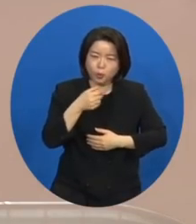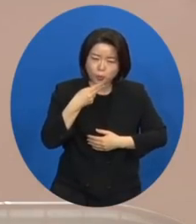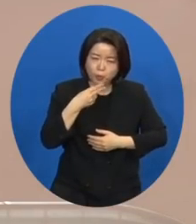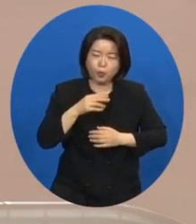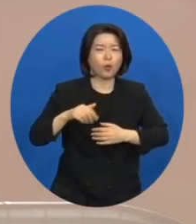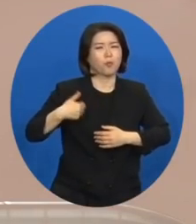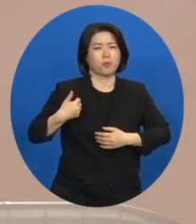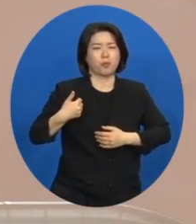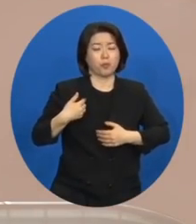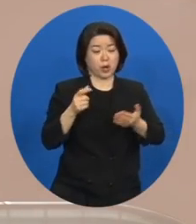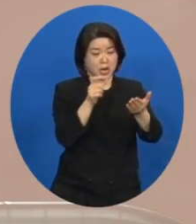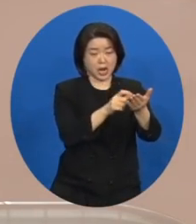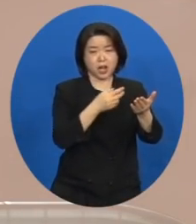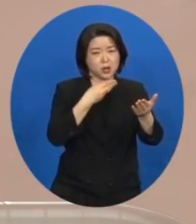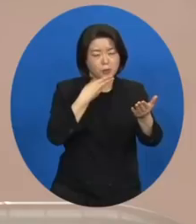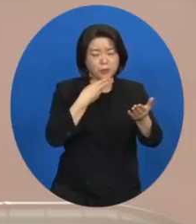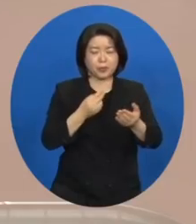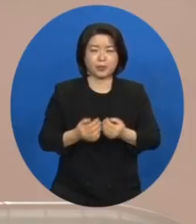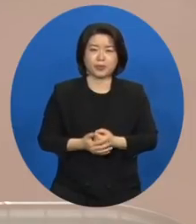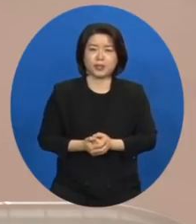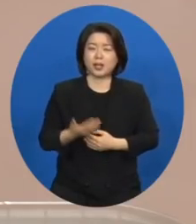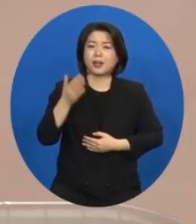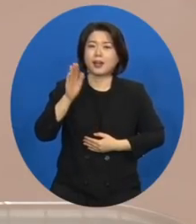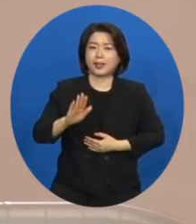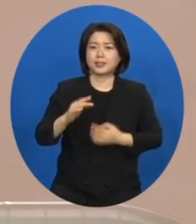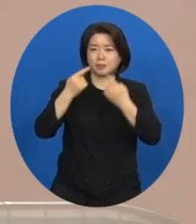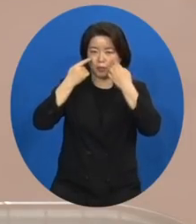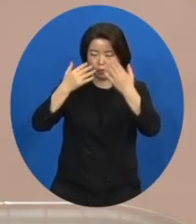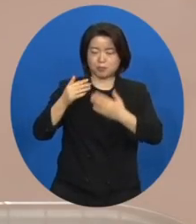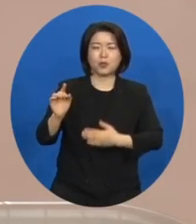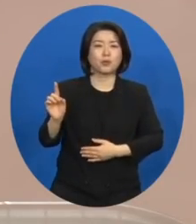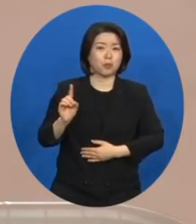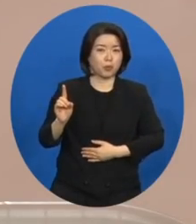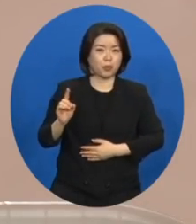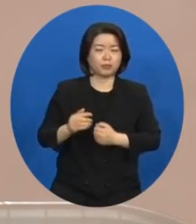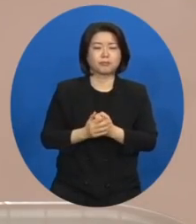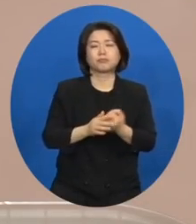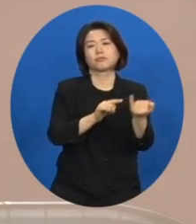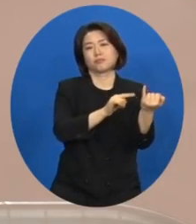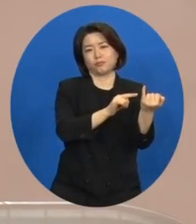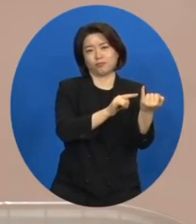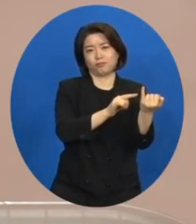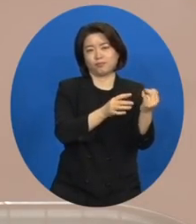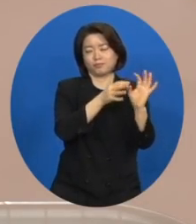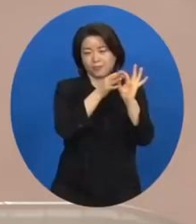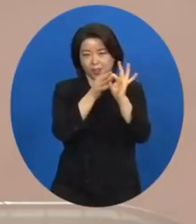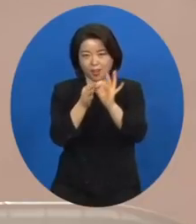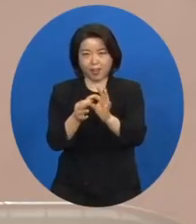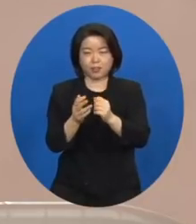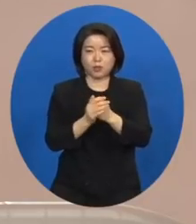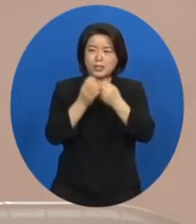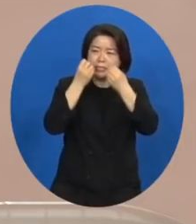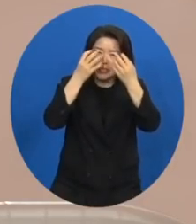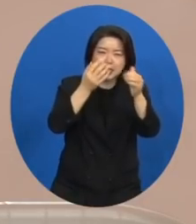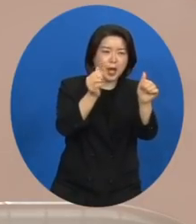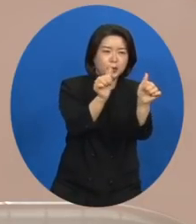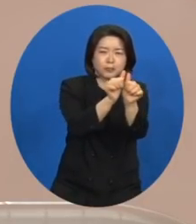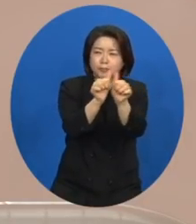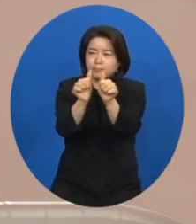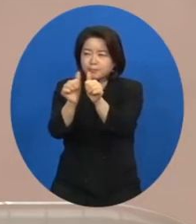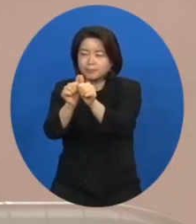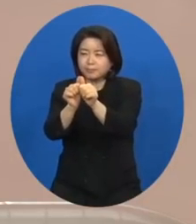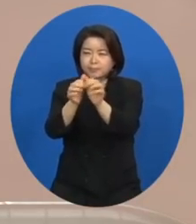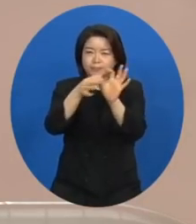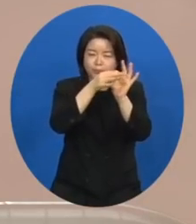보여주고 있지는 않습니다 그러나 분명한 것은 무엇이냐면 이연은 계속해서 새로운 남자를 통해서 거기서